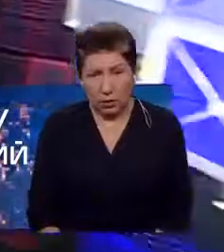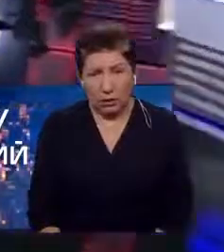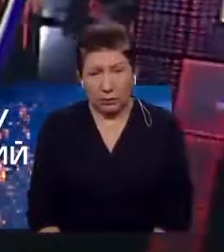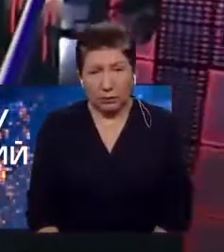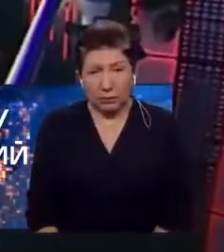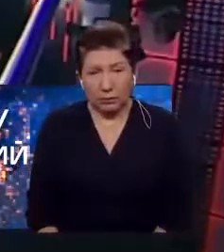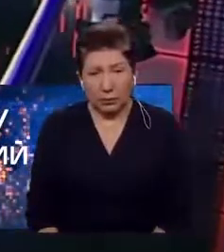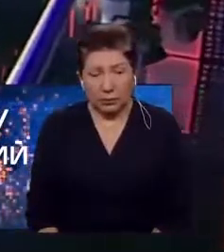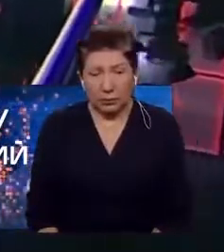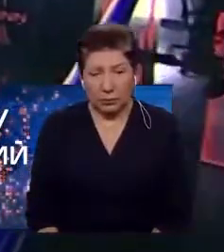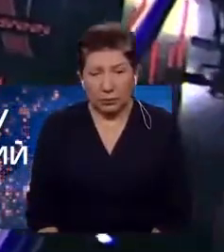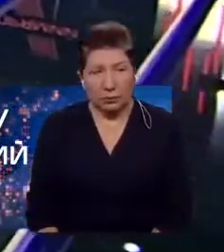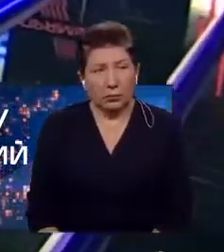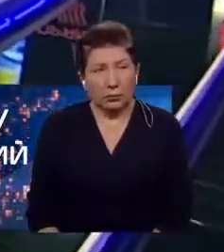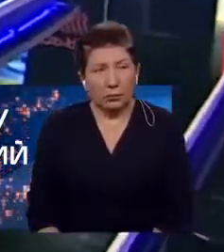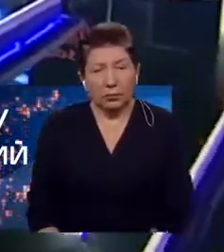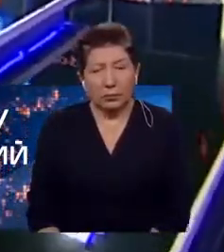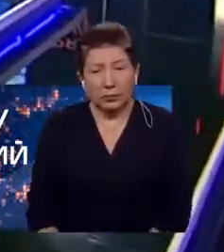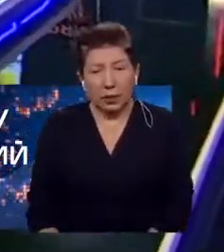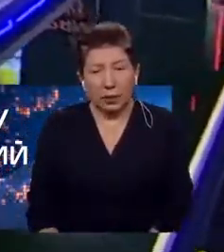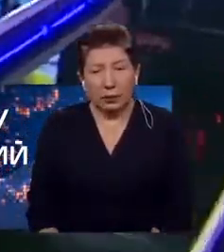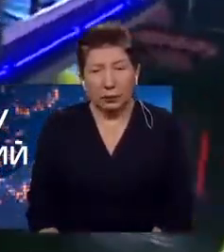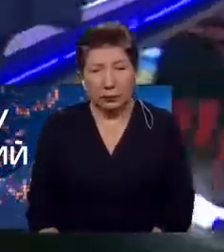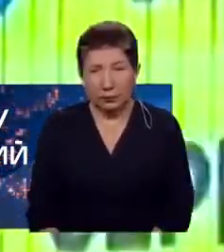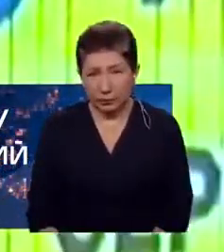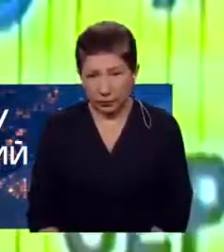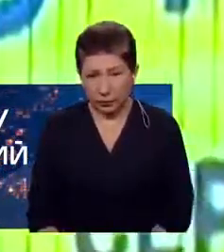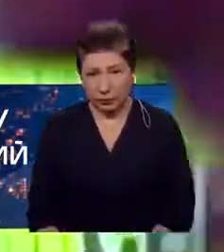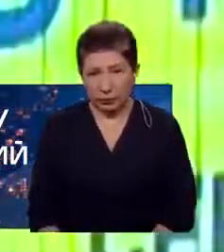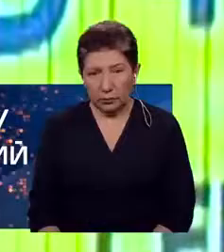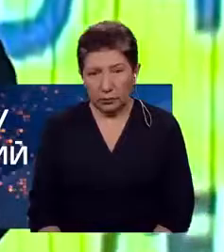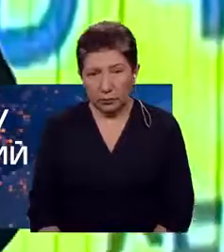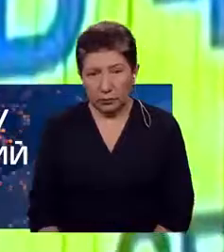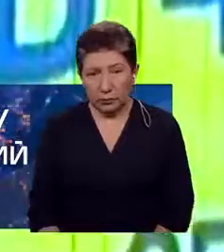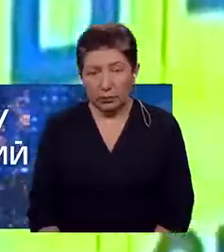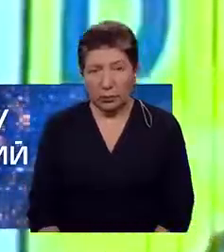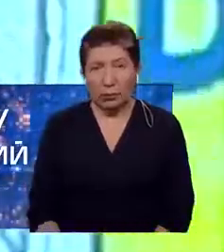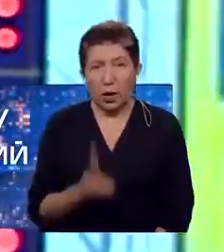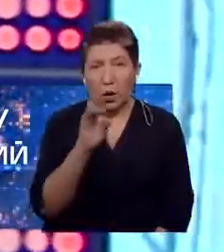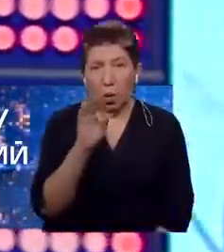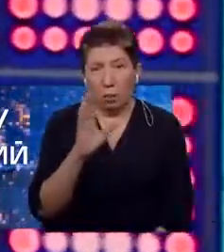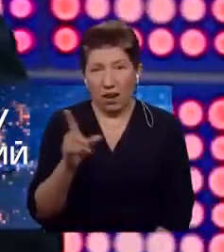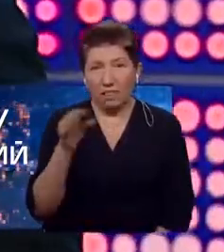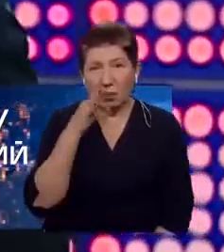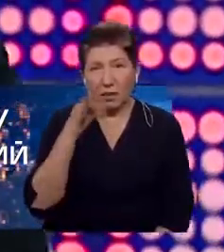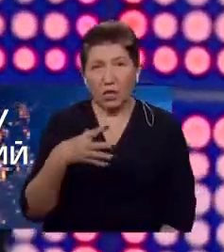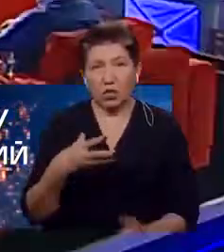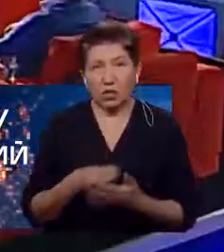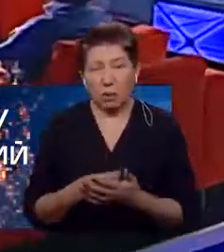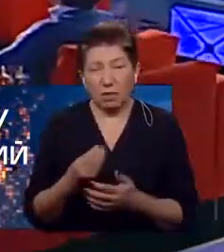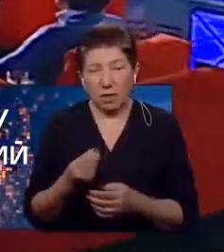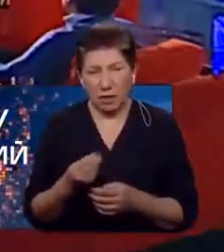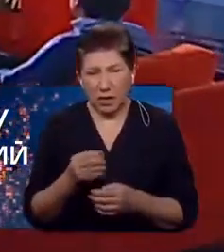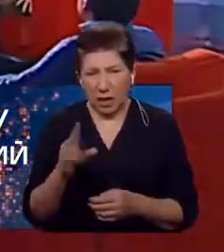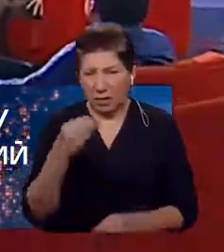ж формула? Тепер, дорогі співвітчизники, яка ж реально формула зниження ціни на газ? Коболєв вам скаже, собівартість ціни на газ